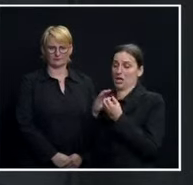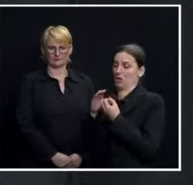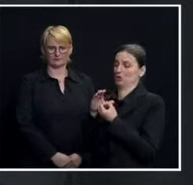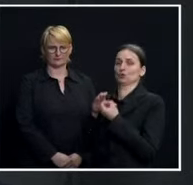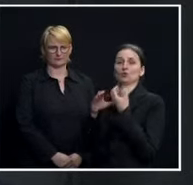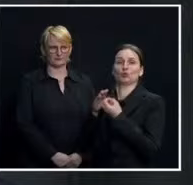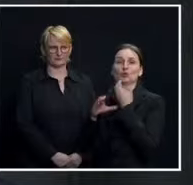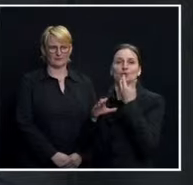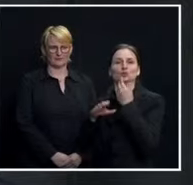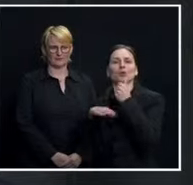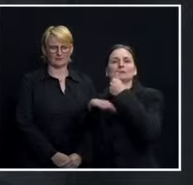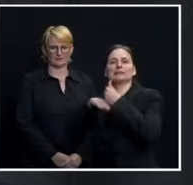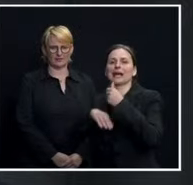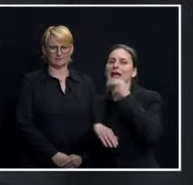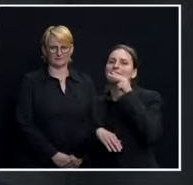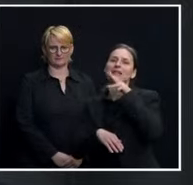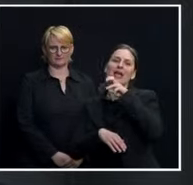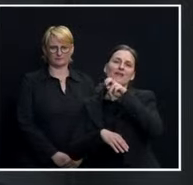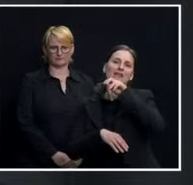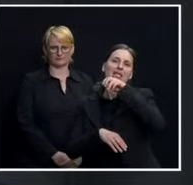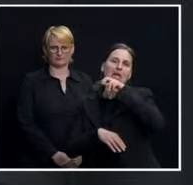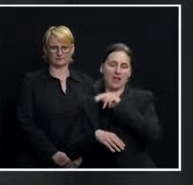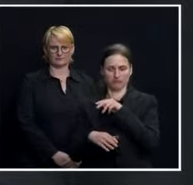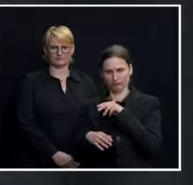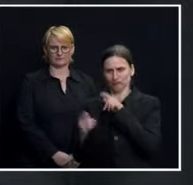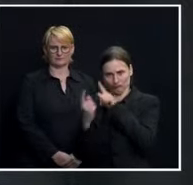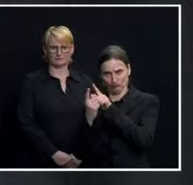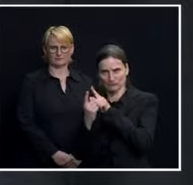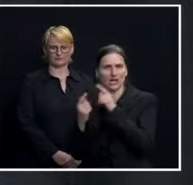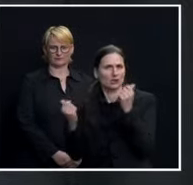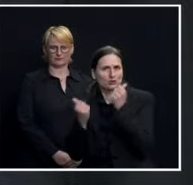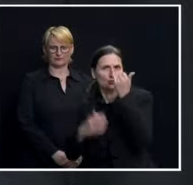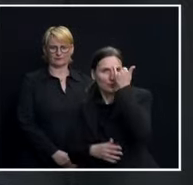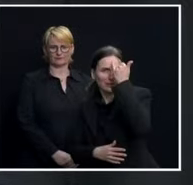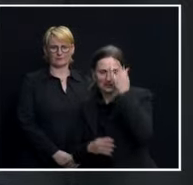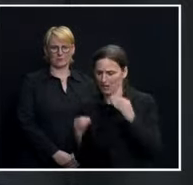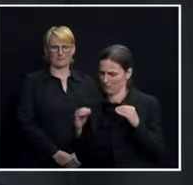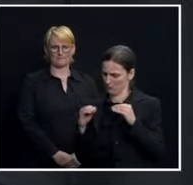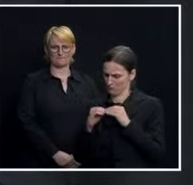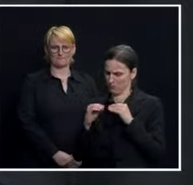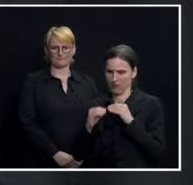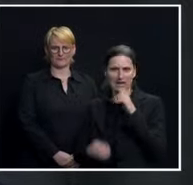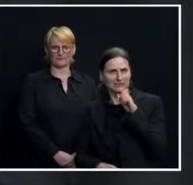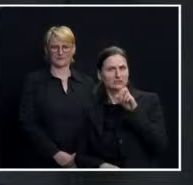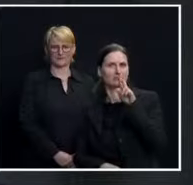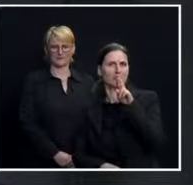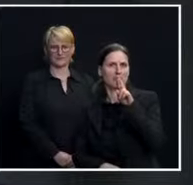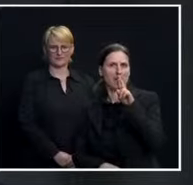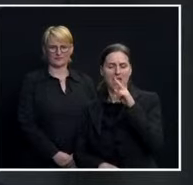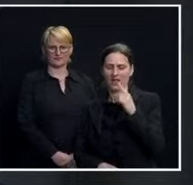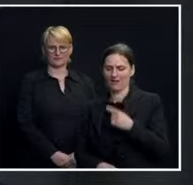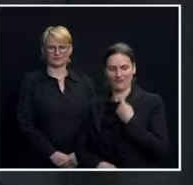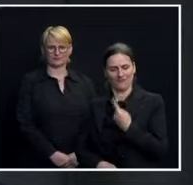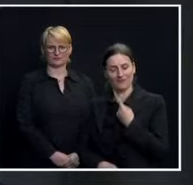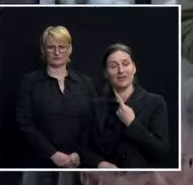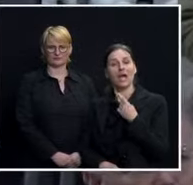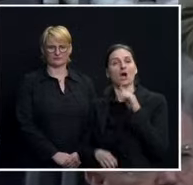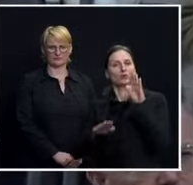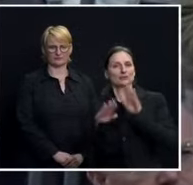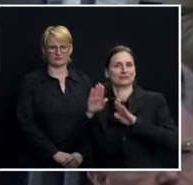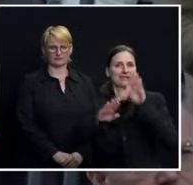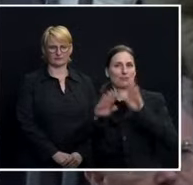Wilhelm gelandet, die sofort gesagt haben, super Idee, das ist wunderbar, das passt zu unserem Sender. Wir sind eine Säule auch des